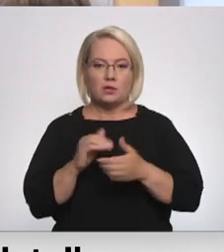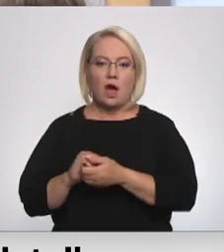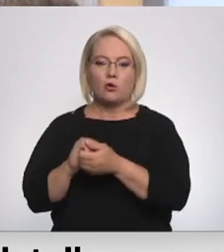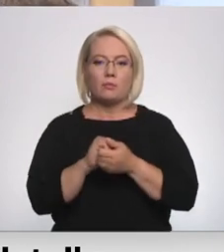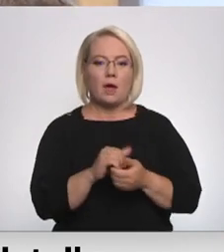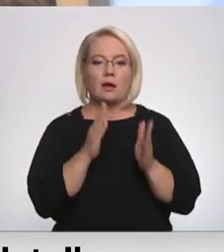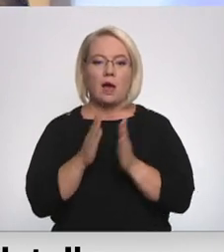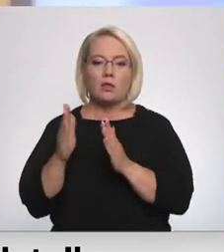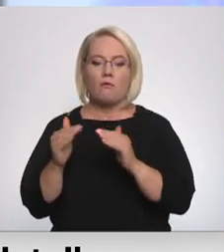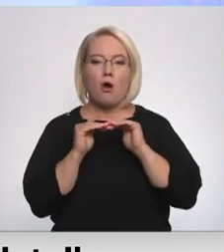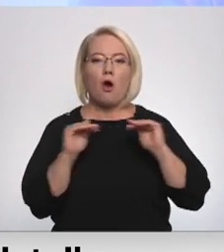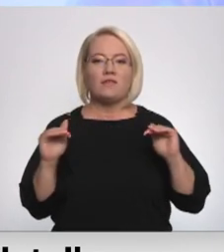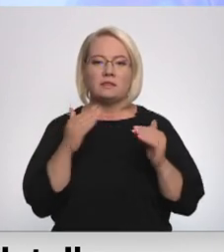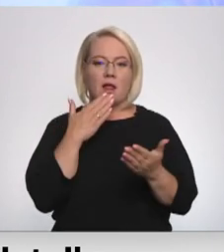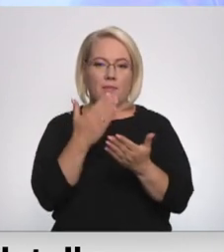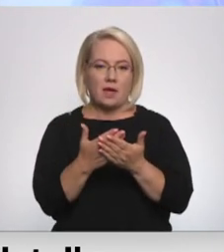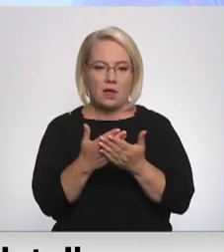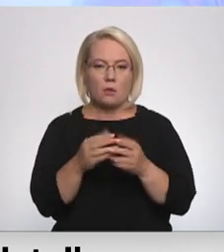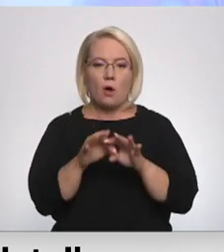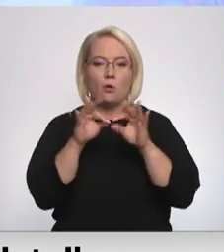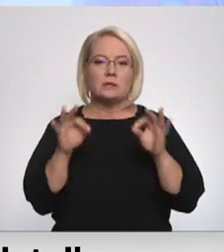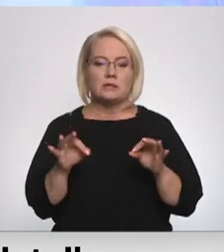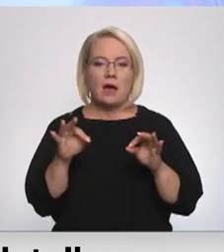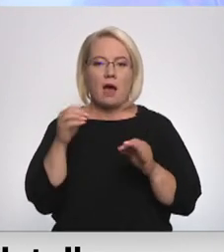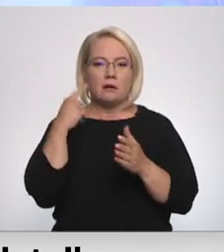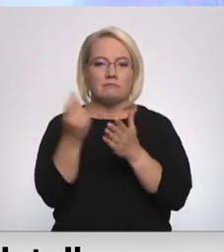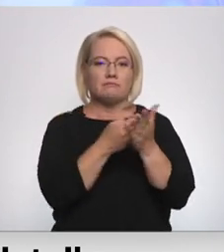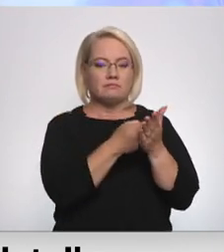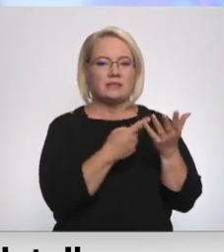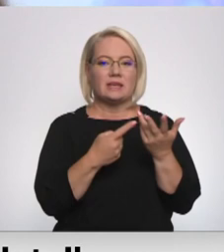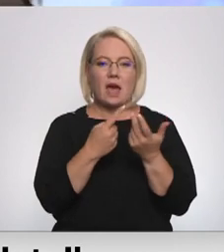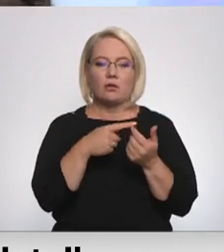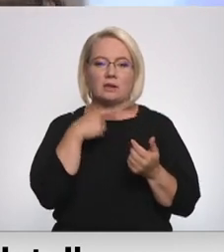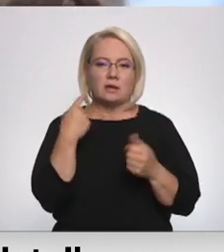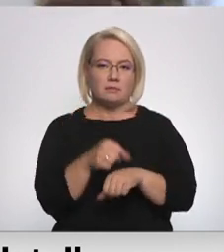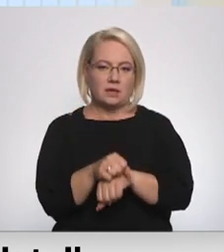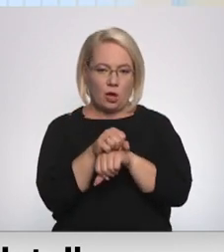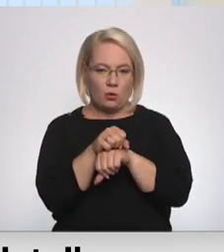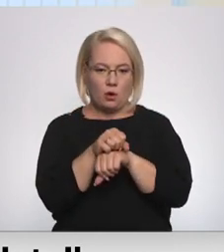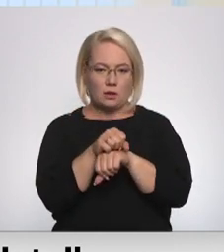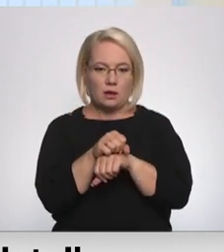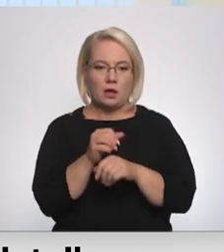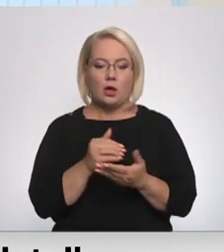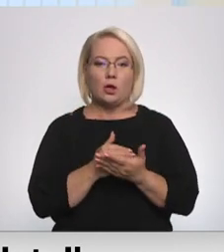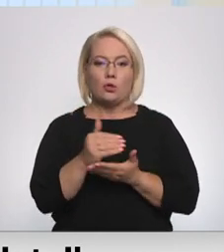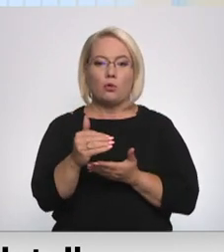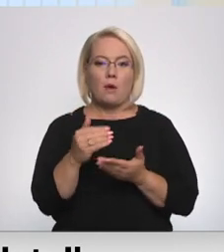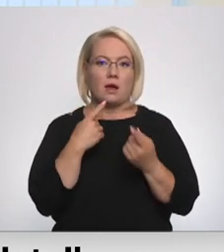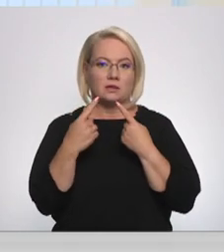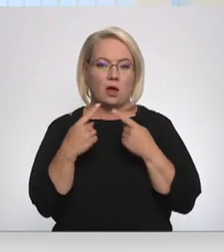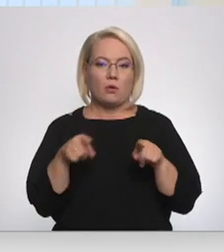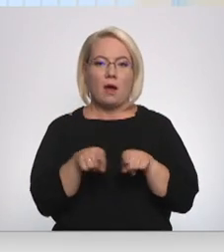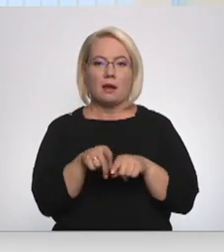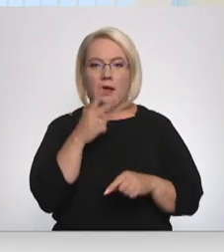gatavo oficiālu pieteikumu un sāks apzināt kolēģu skaitu, kas vēlēsies streikot. Turmākās sarunas mēs arī